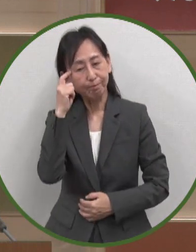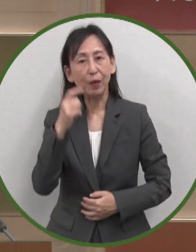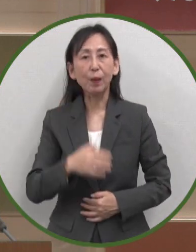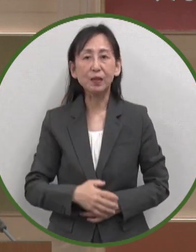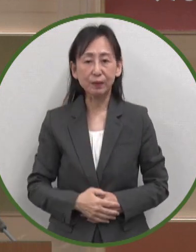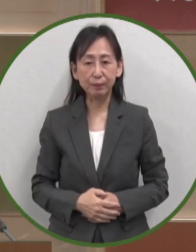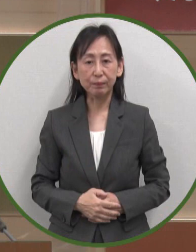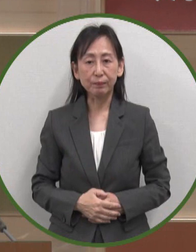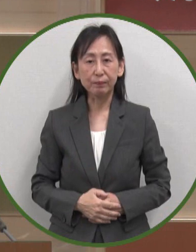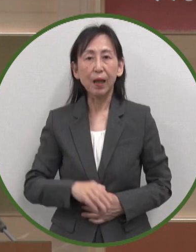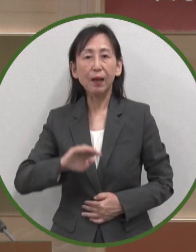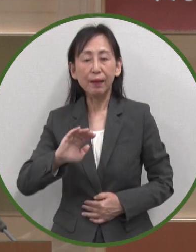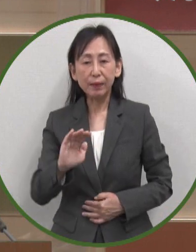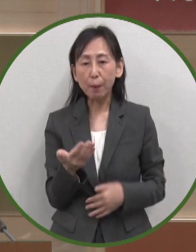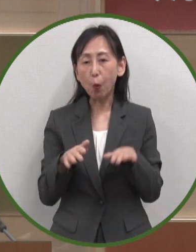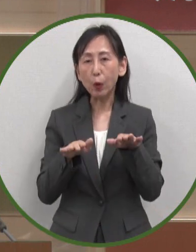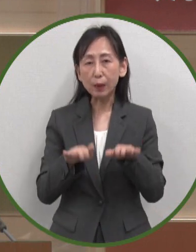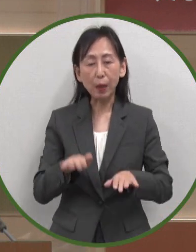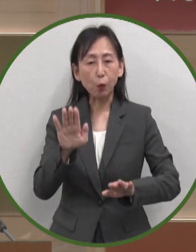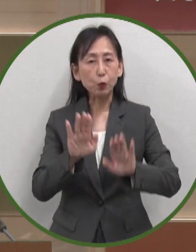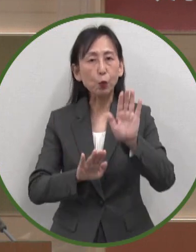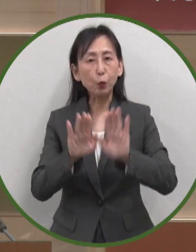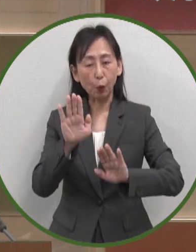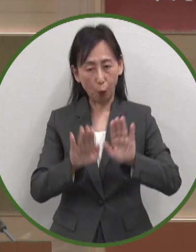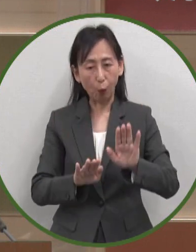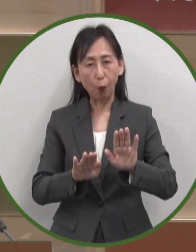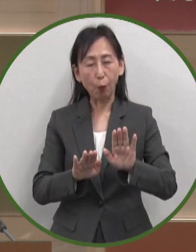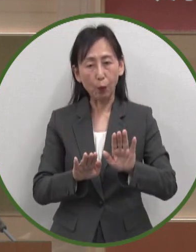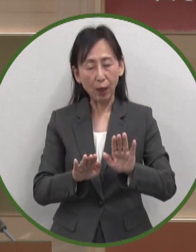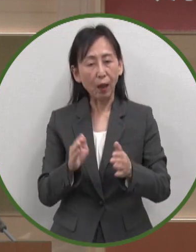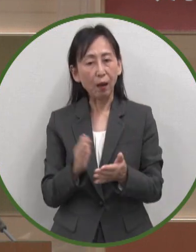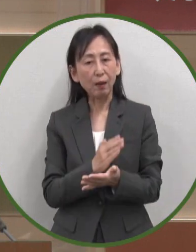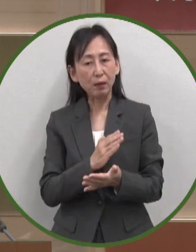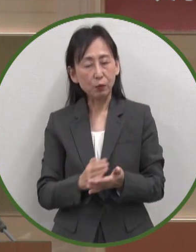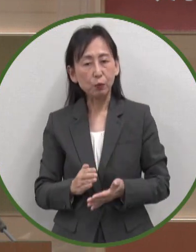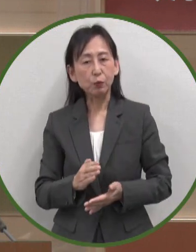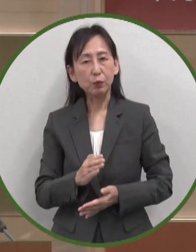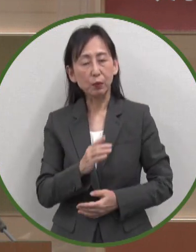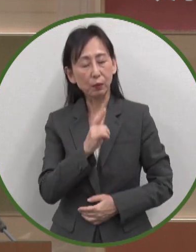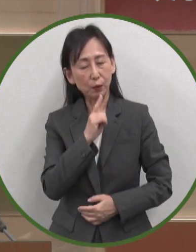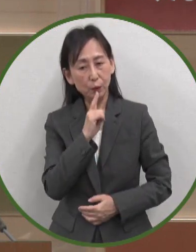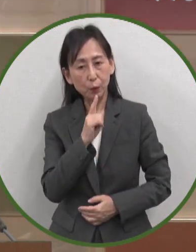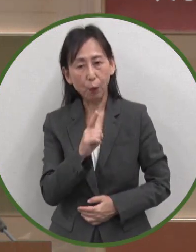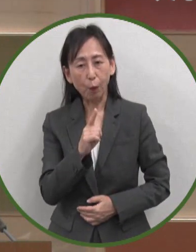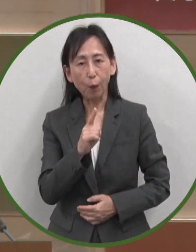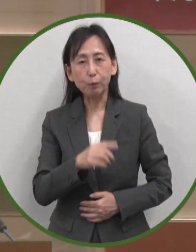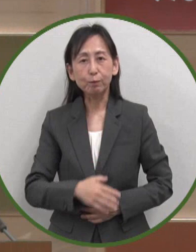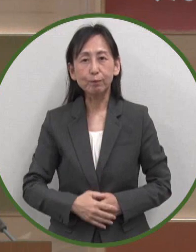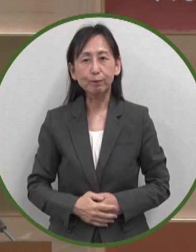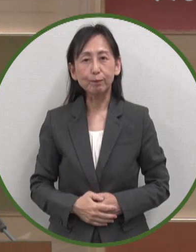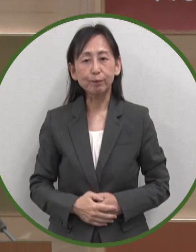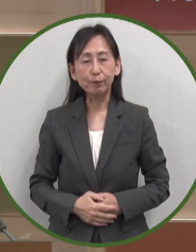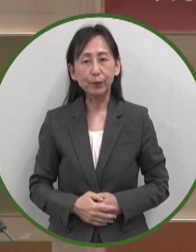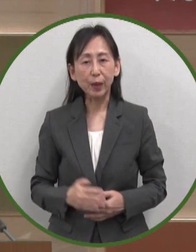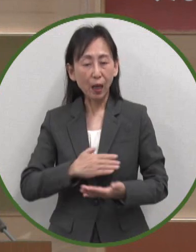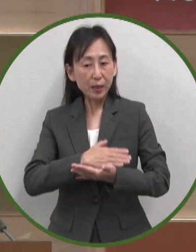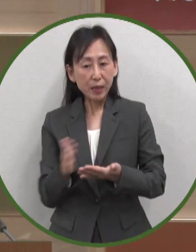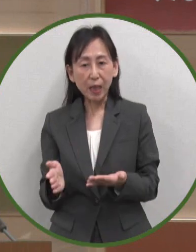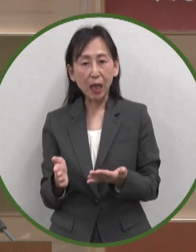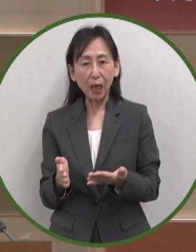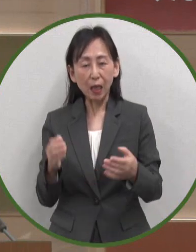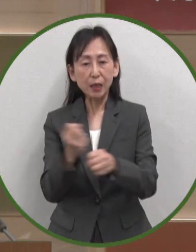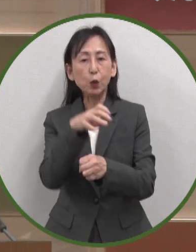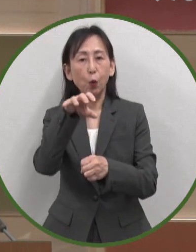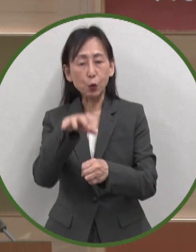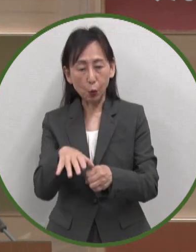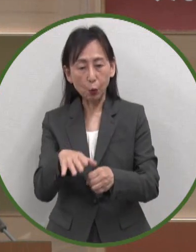が、まあ、今のこの状況でいうと、まあ、実際にはですね、この全事業所の集中実施